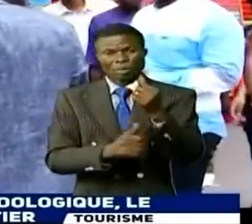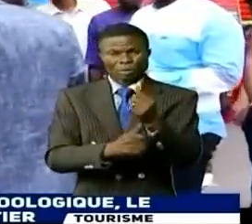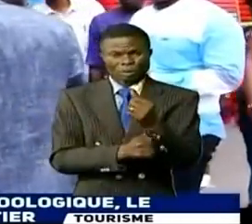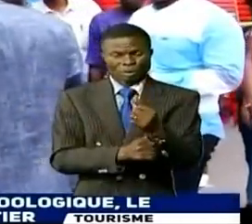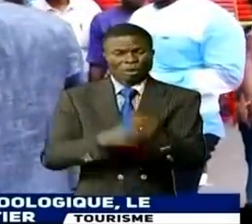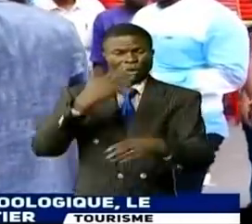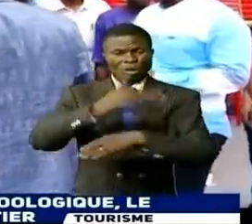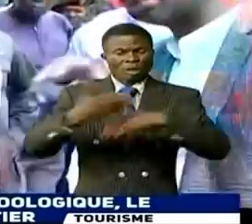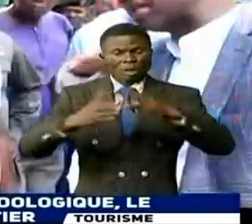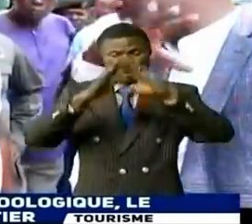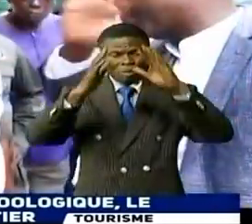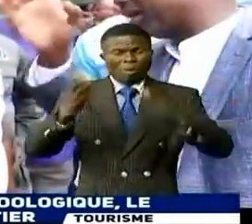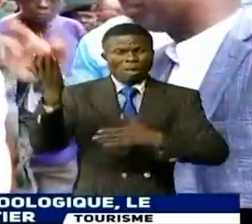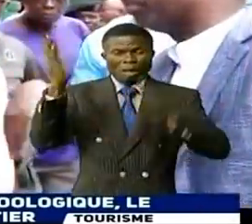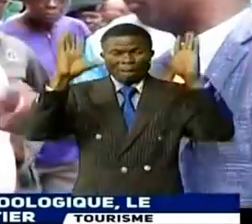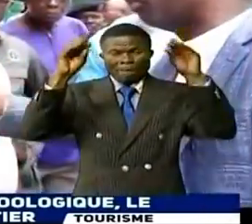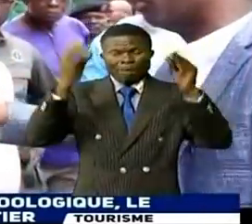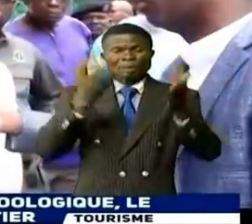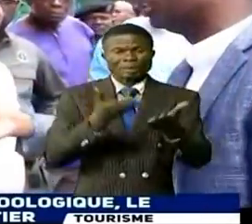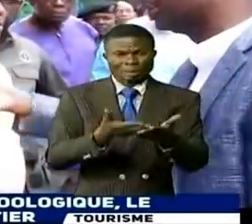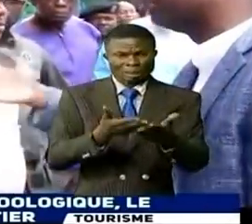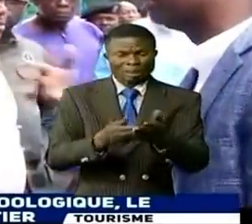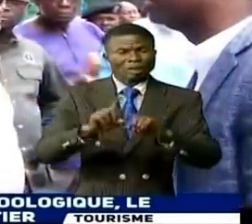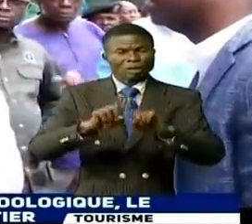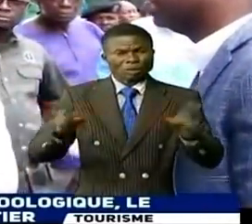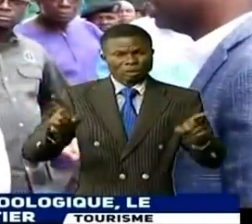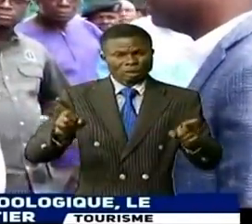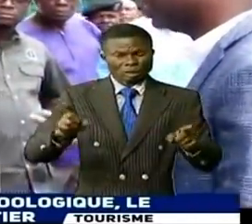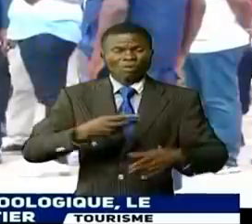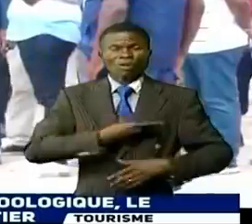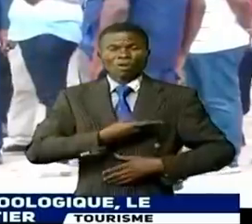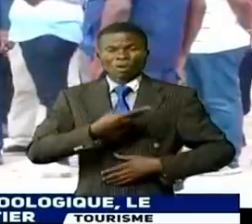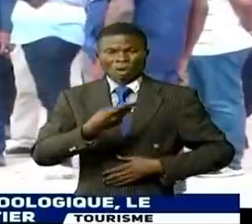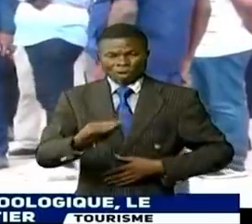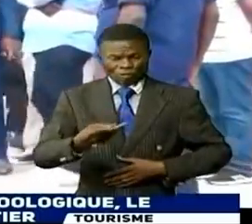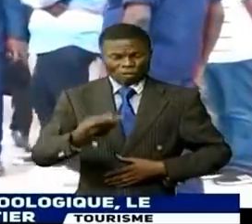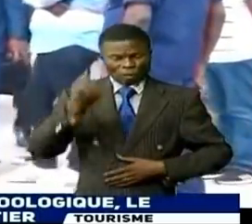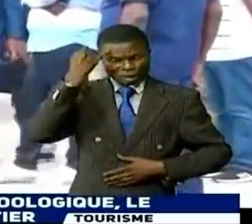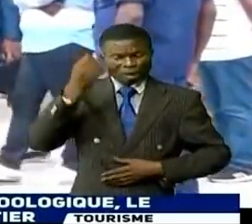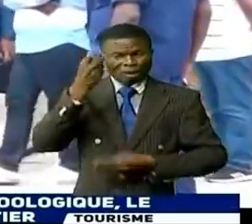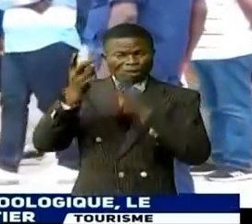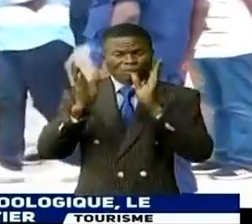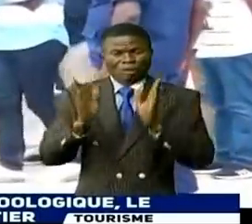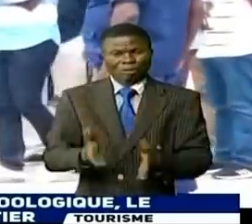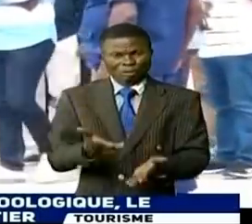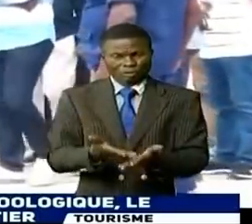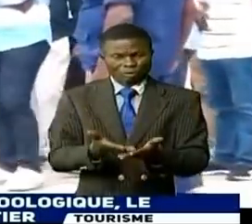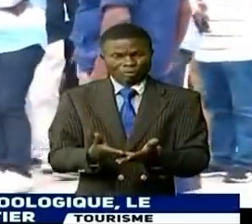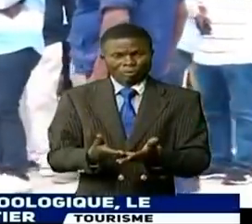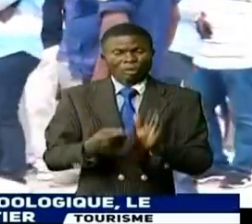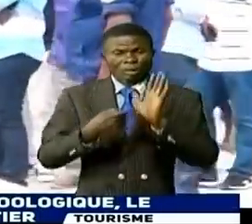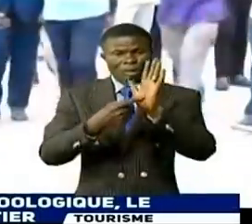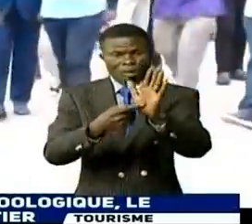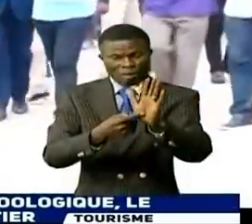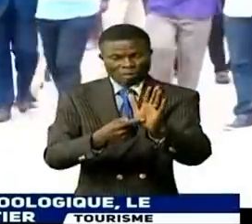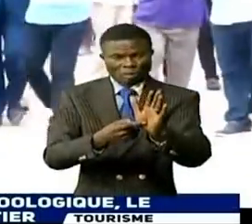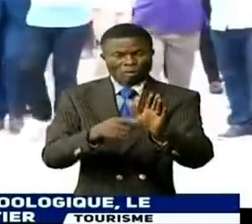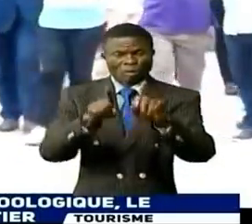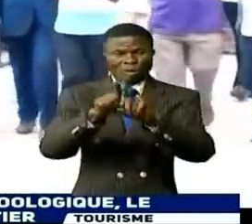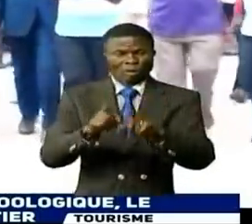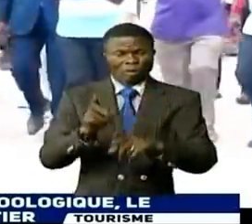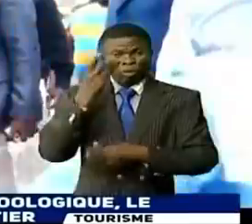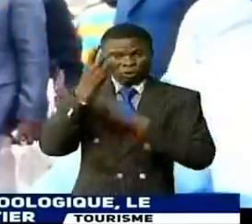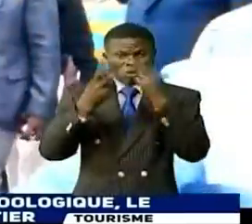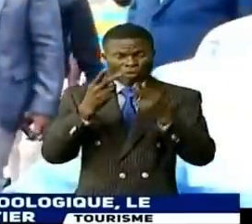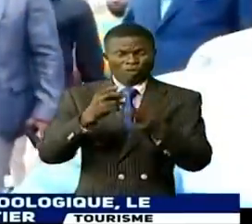maisons commerciales. Cela, contrairement à sa vocation éminemment touristique. C'est ce qui justifie d'ailleurs la